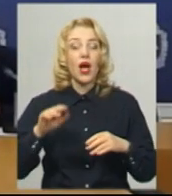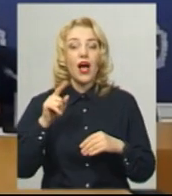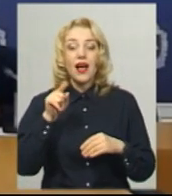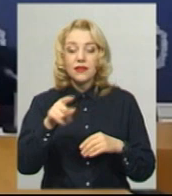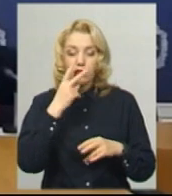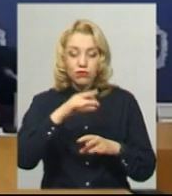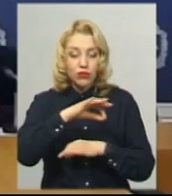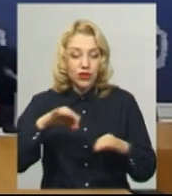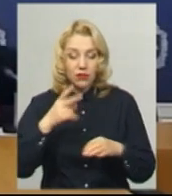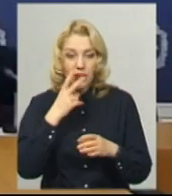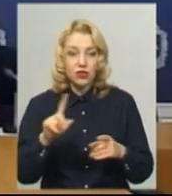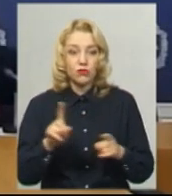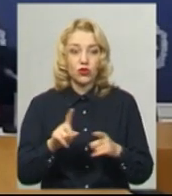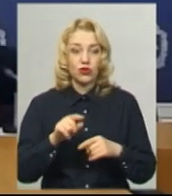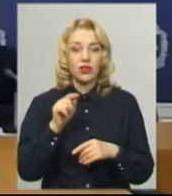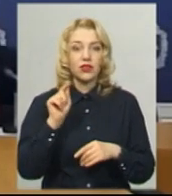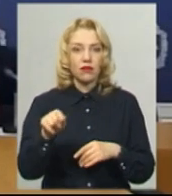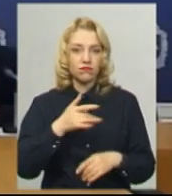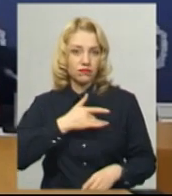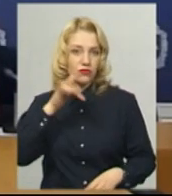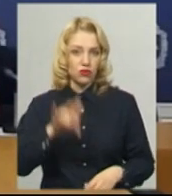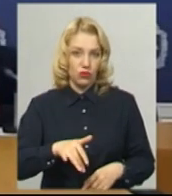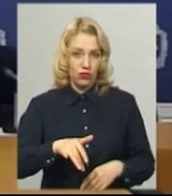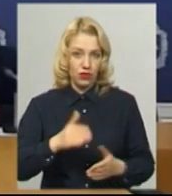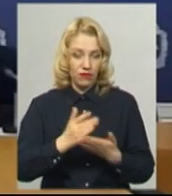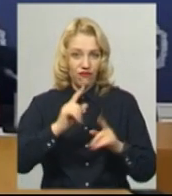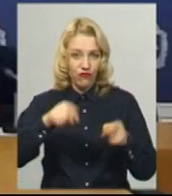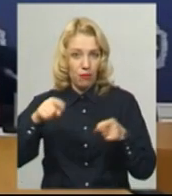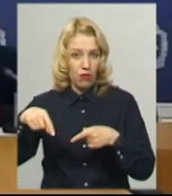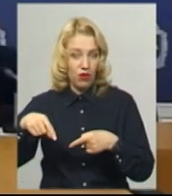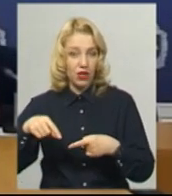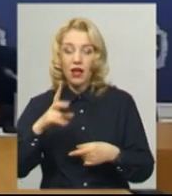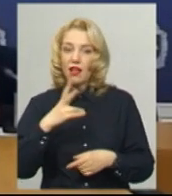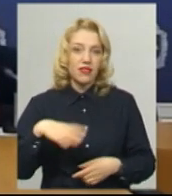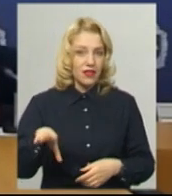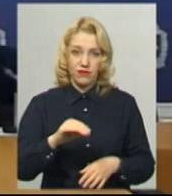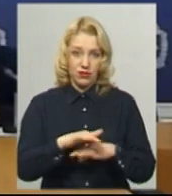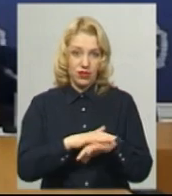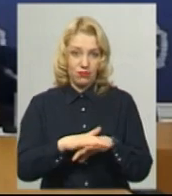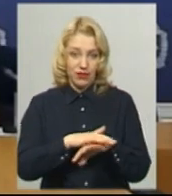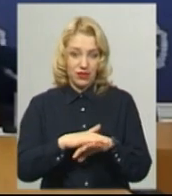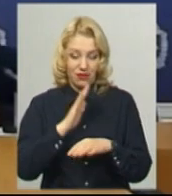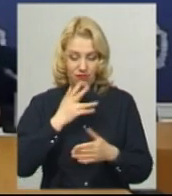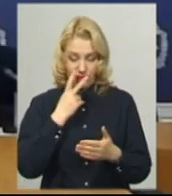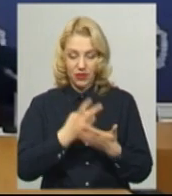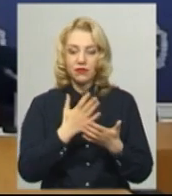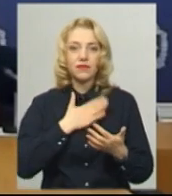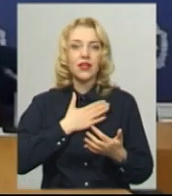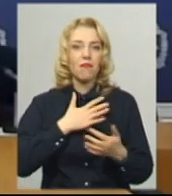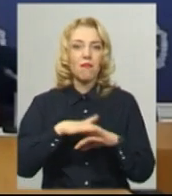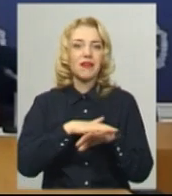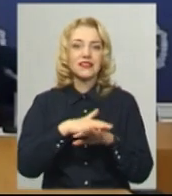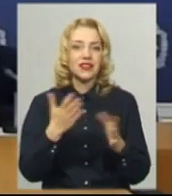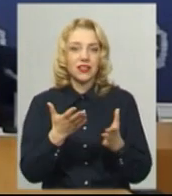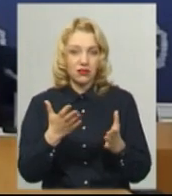бачимо, там встановлюють досить жорсткі вимоги. І не кожен ринок ну, з наших, от зараз, як ми дивимося, не кожен